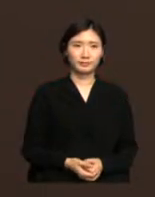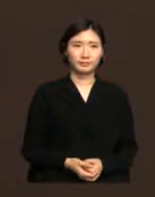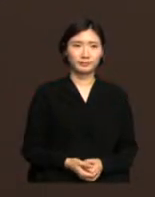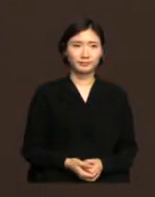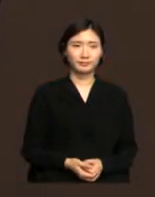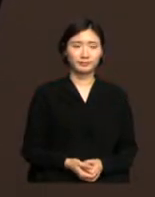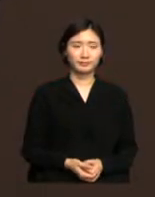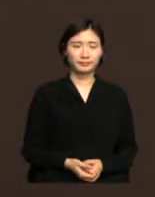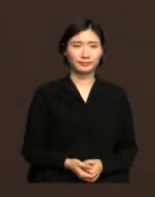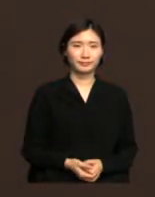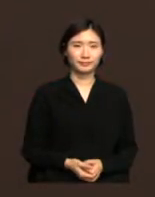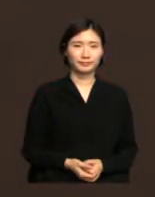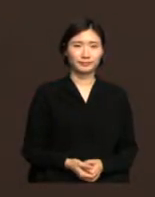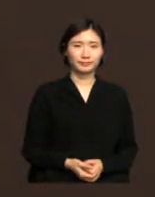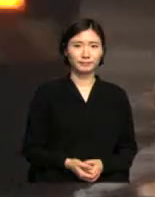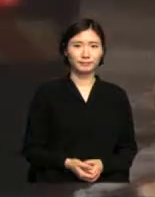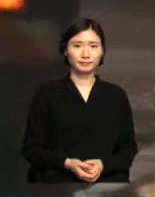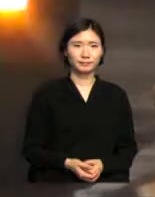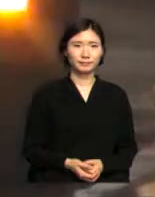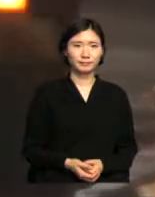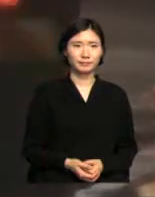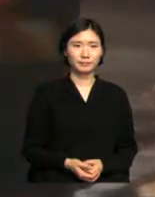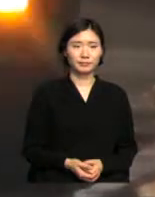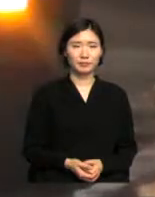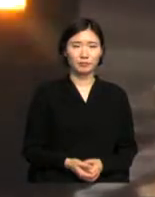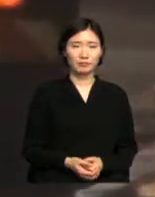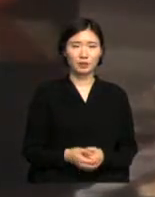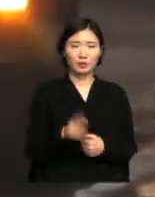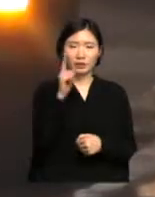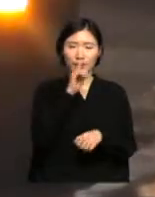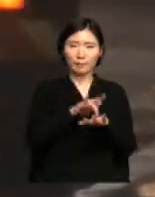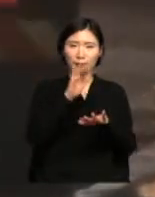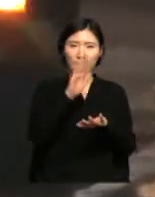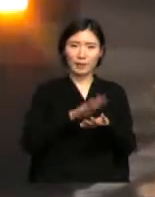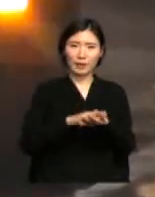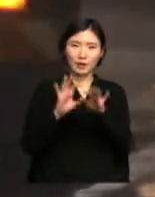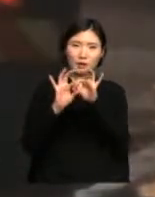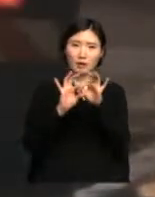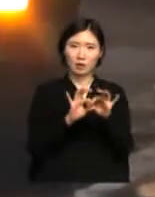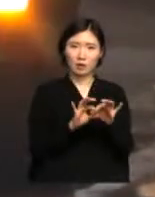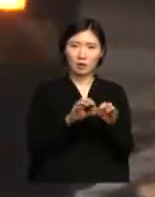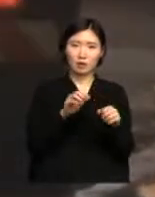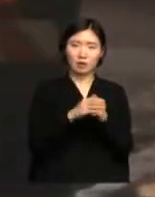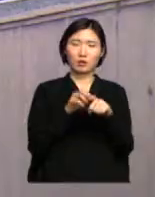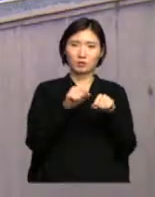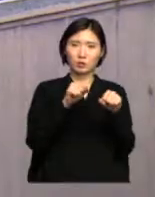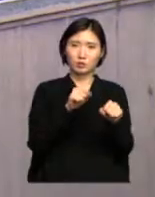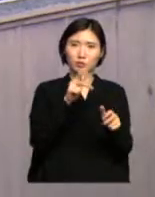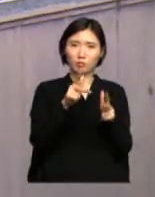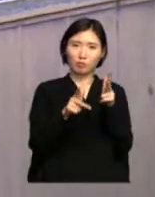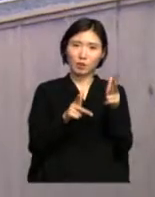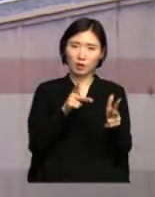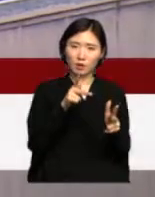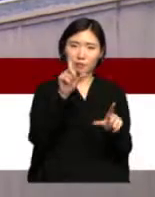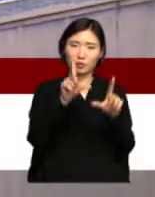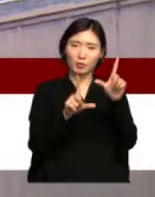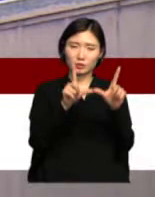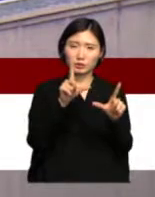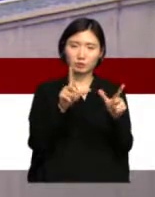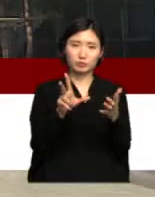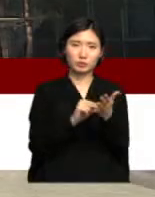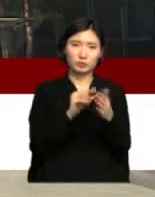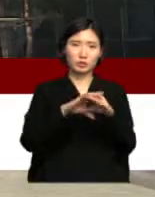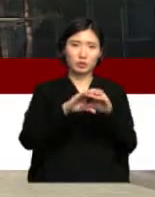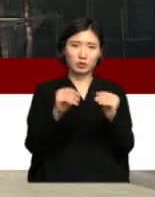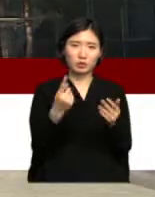부분은 없다고 보거든요. 네. 관행처럼 이어지고 있는 청소 대행업체 측의 폐단. 이 같은 문제를 해결하기